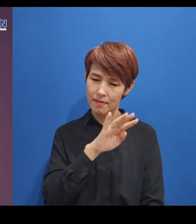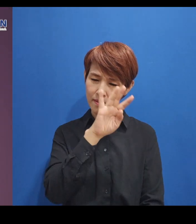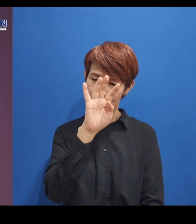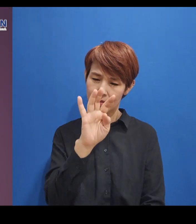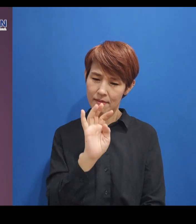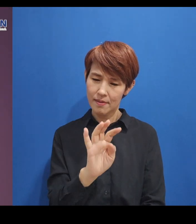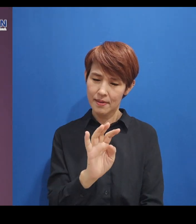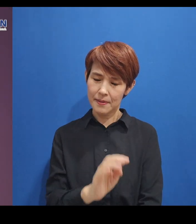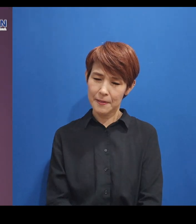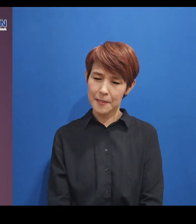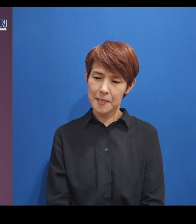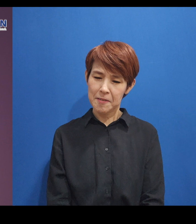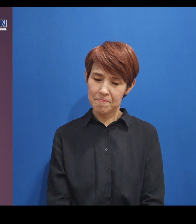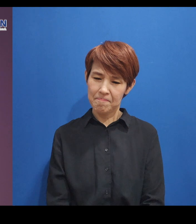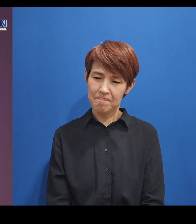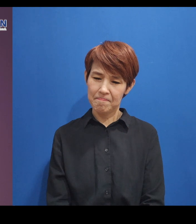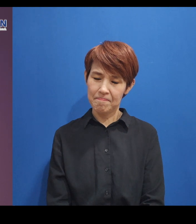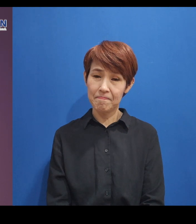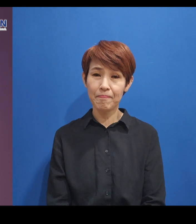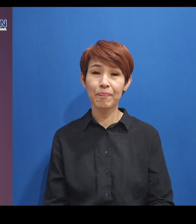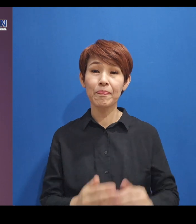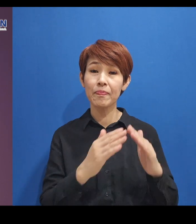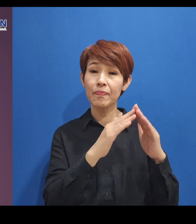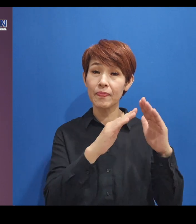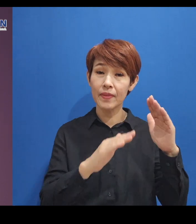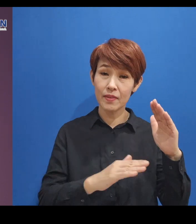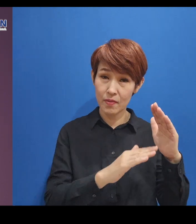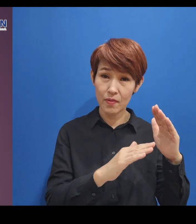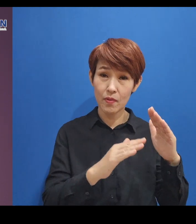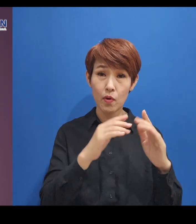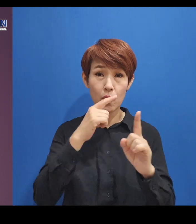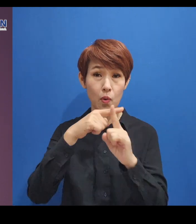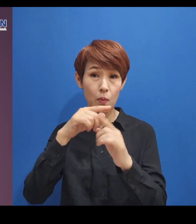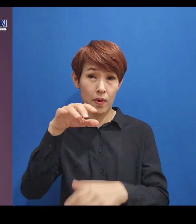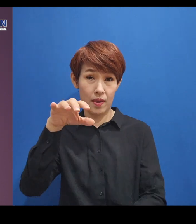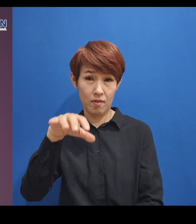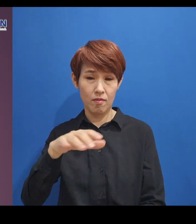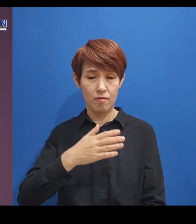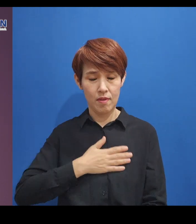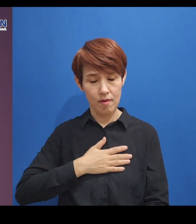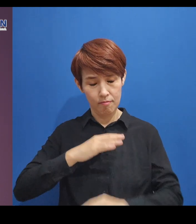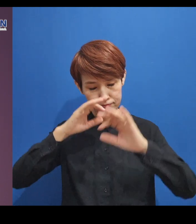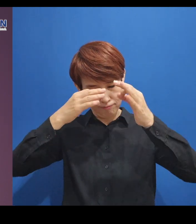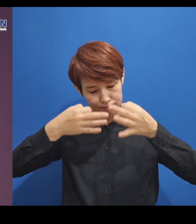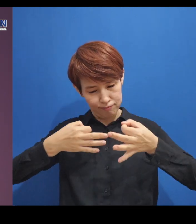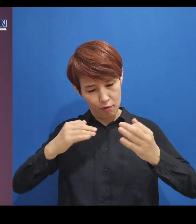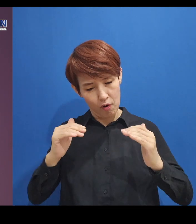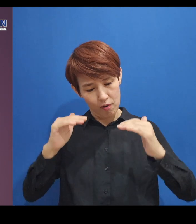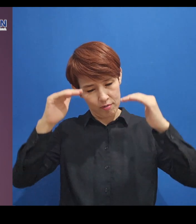과연 가정과 교회에서 나는 어른인가? 어른인가?